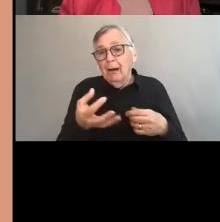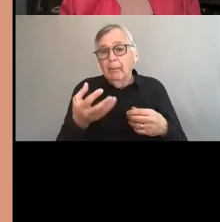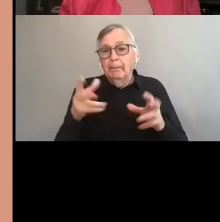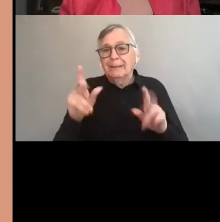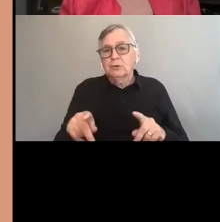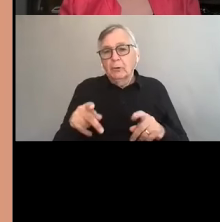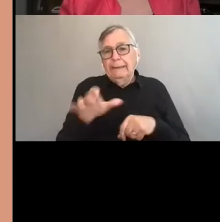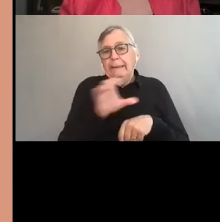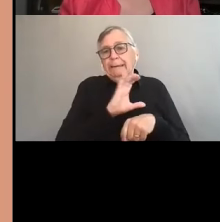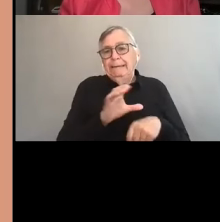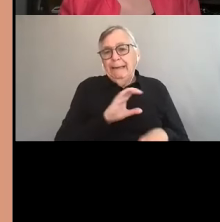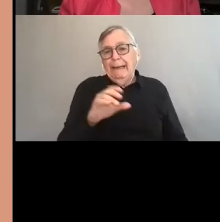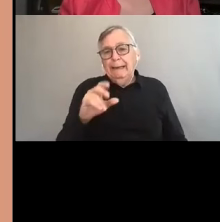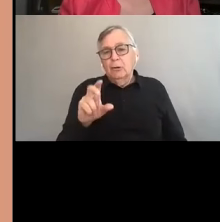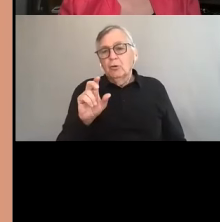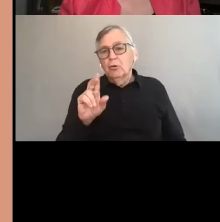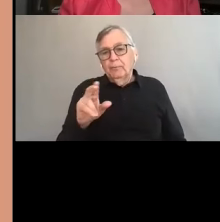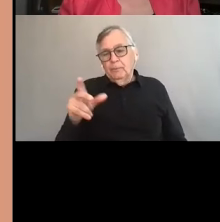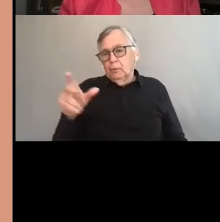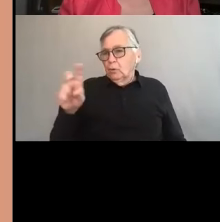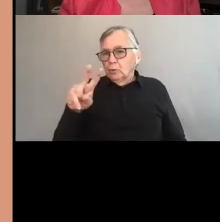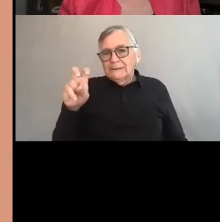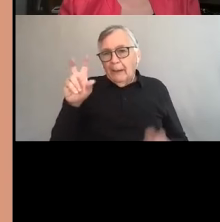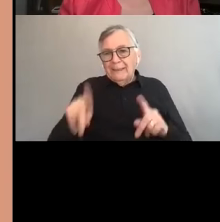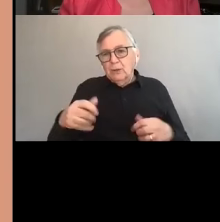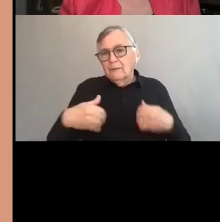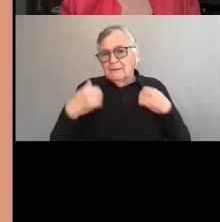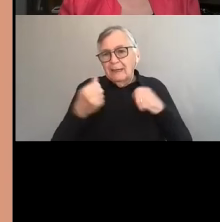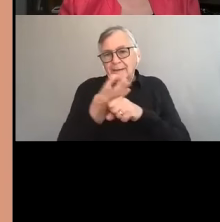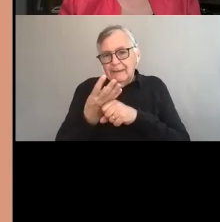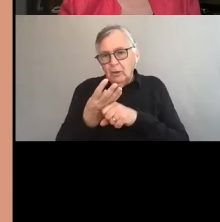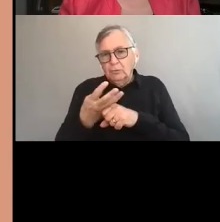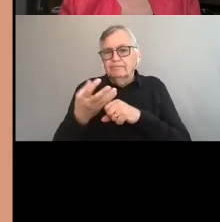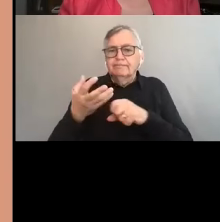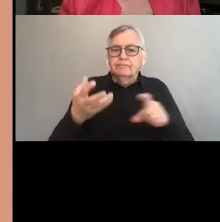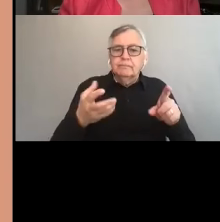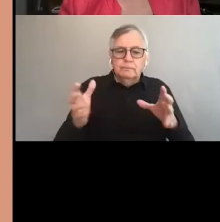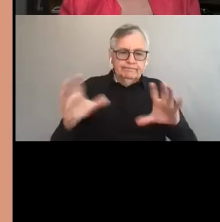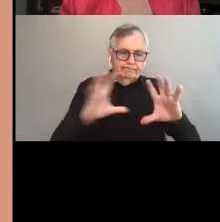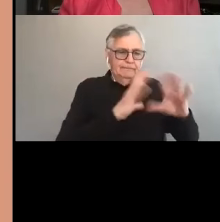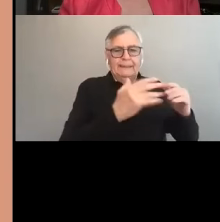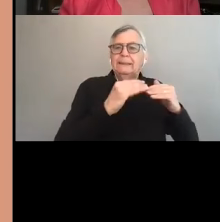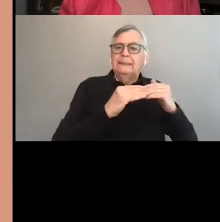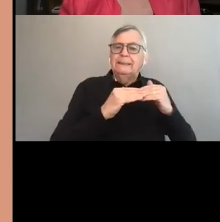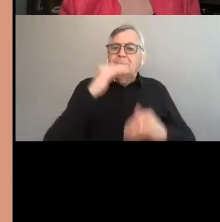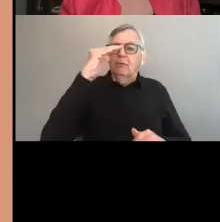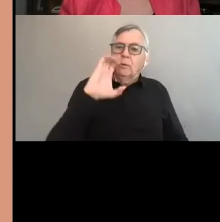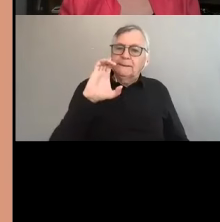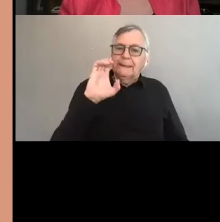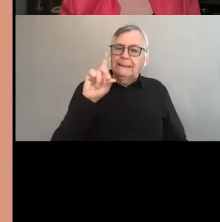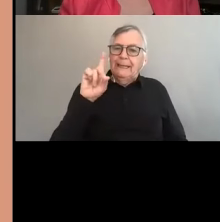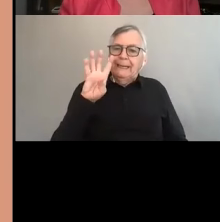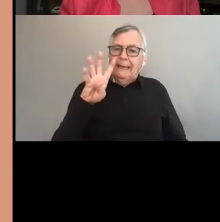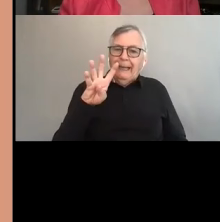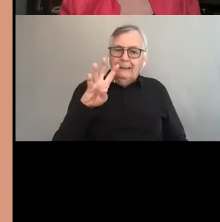notre clinique de l'URES où on va prendre 200 personnes qui vivent avec le VIH et on va les stratifier par niveau de CD4. Et on va